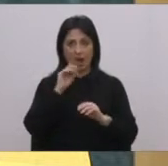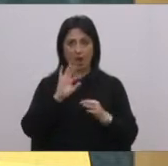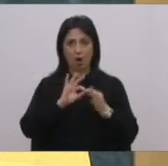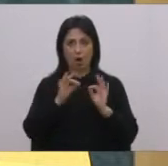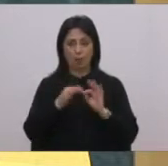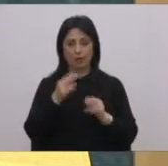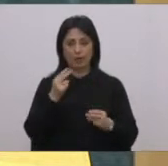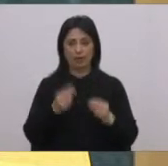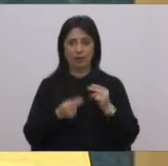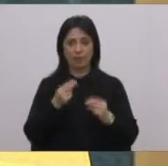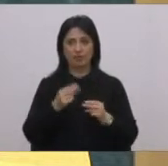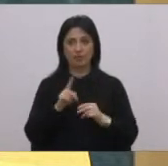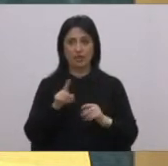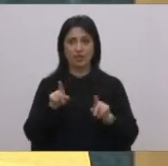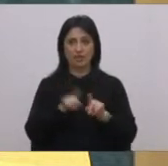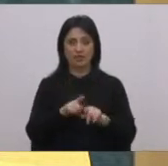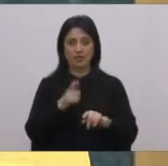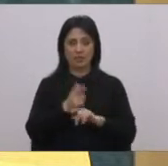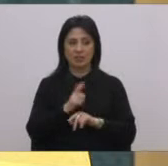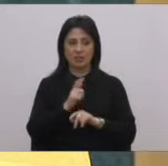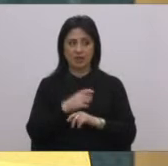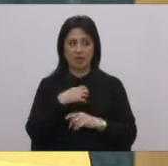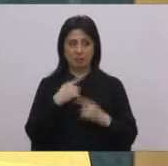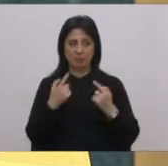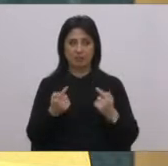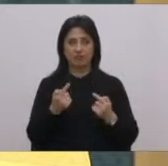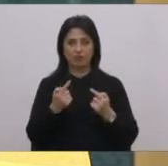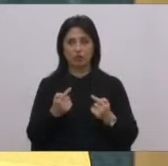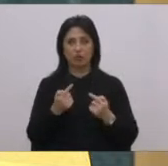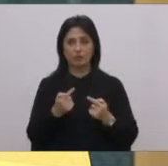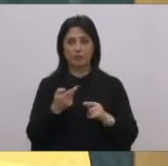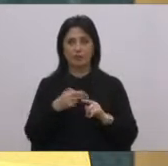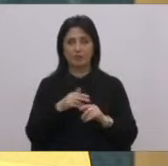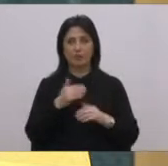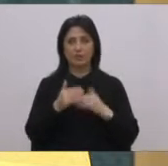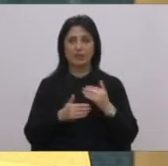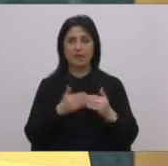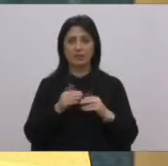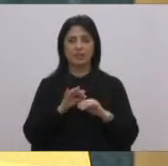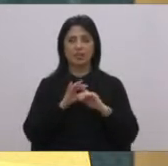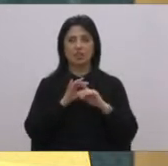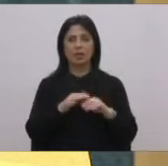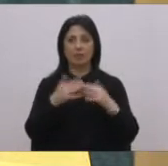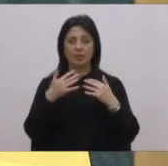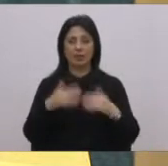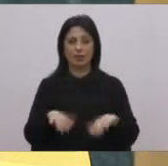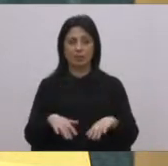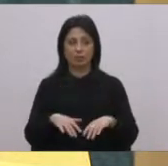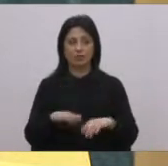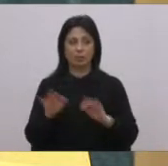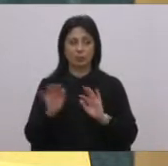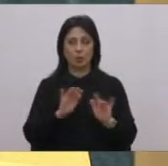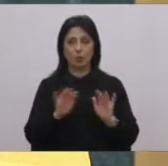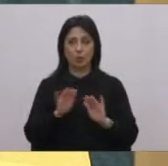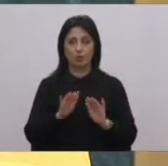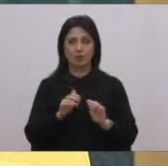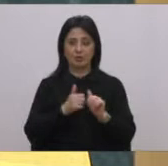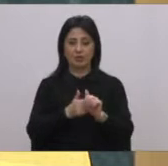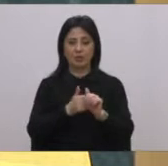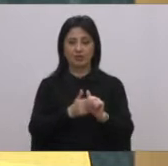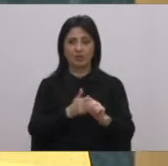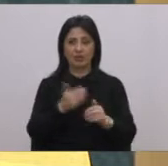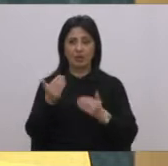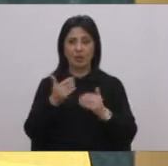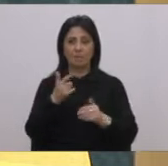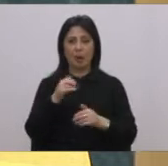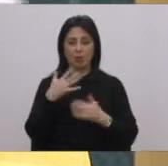ოლიმპიური თამაშები, რაც ასევე ძალიან მნიშვნელოვანია იმ წარმატებულად ჩატარებული ღონისძიების კვალდაკვალ, რაც